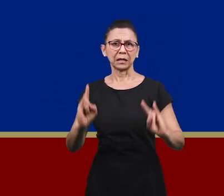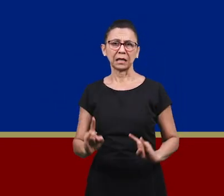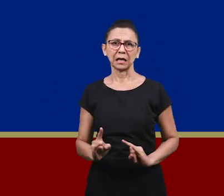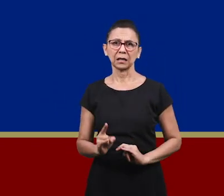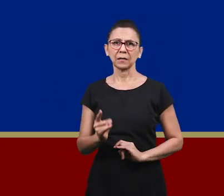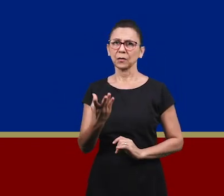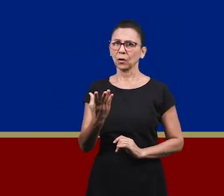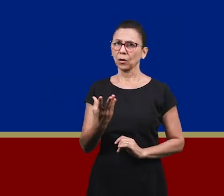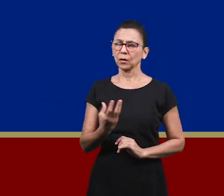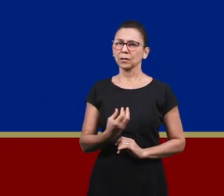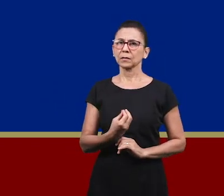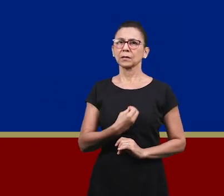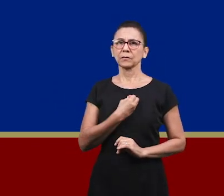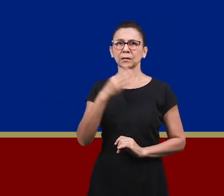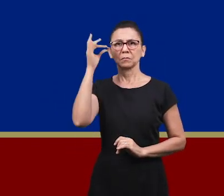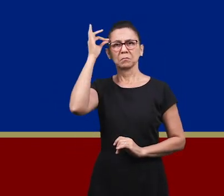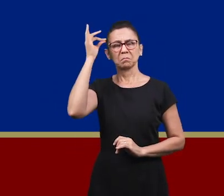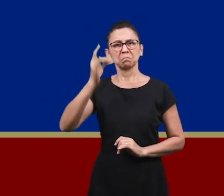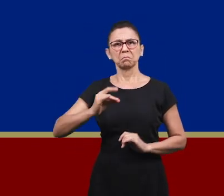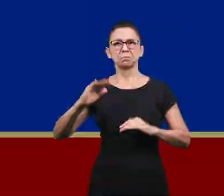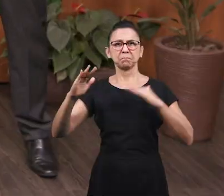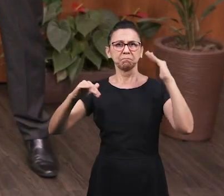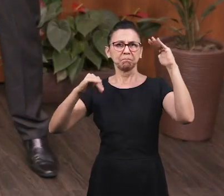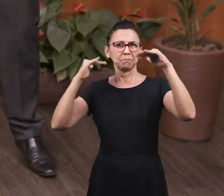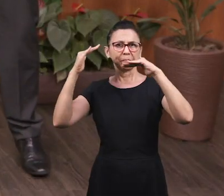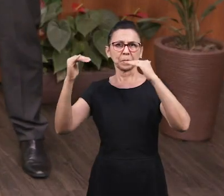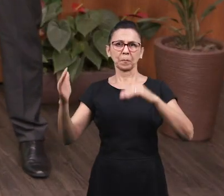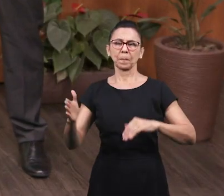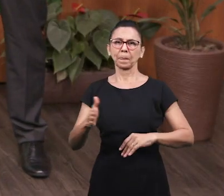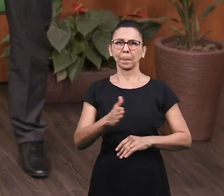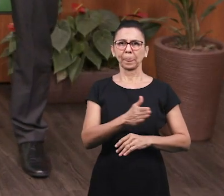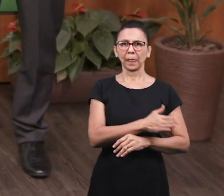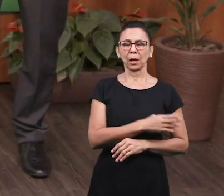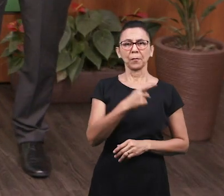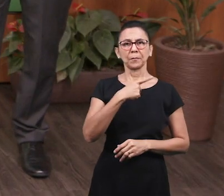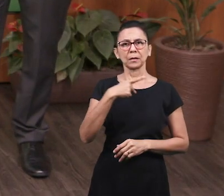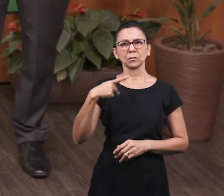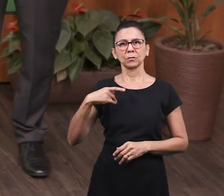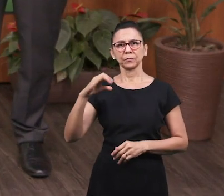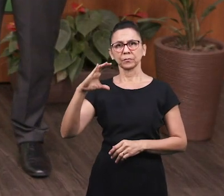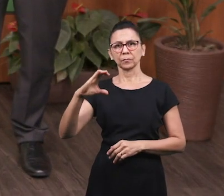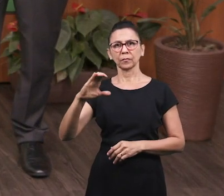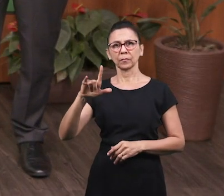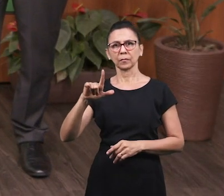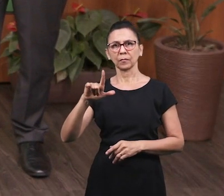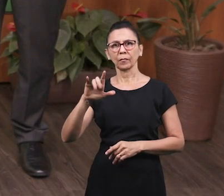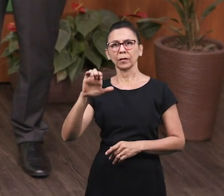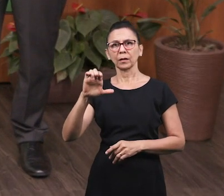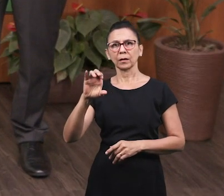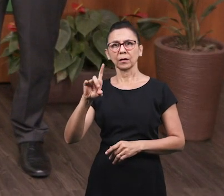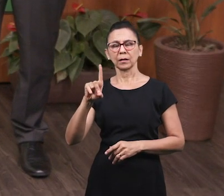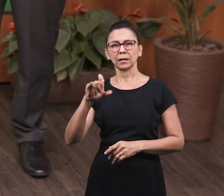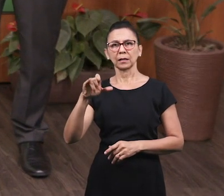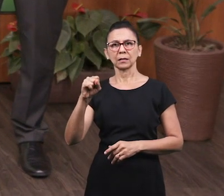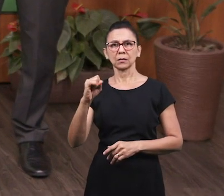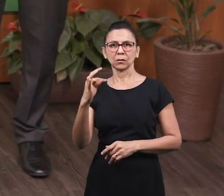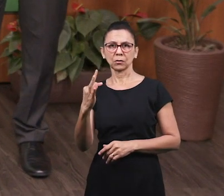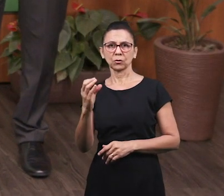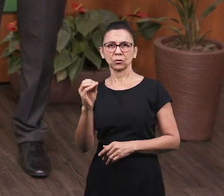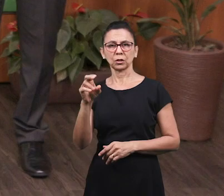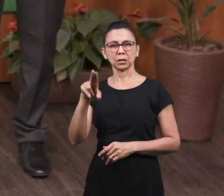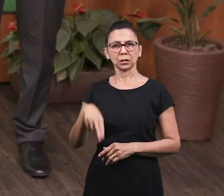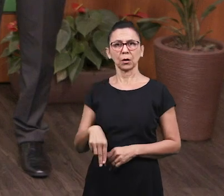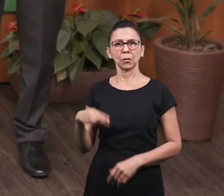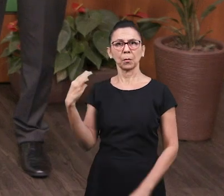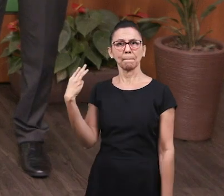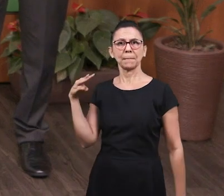un renouvellement pour la vie spirituelle. Aussi, le pasteur Gladstone de l'état de Maranhão,